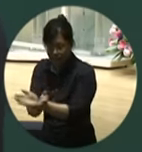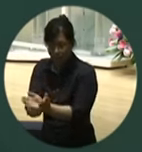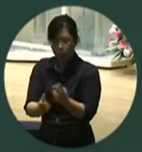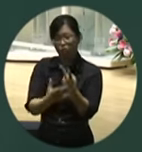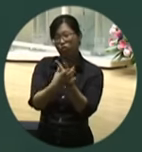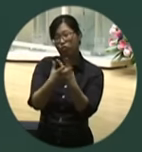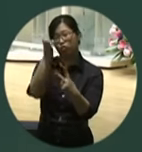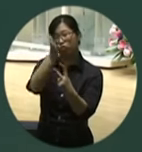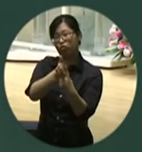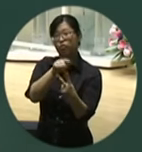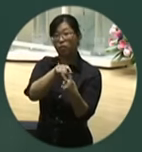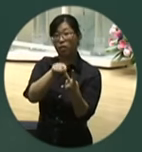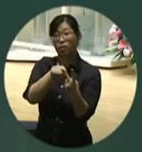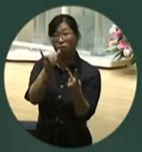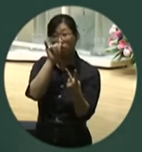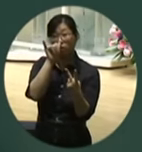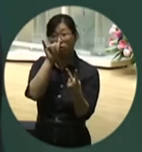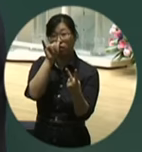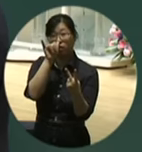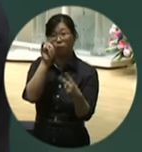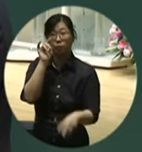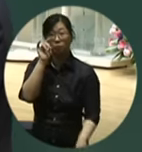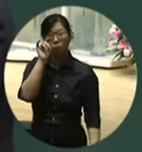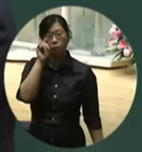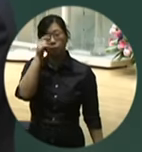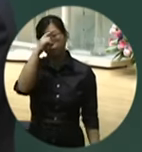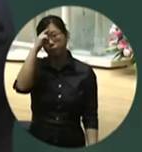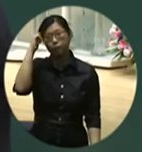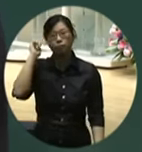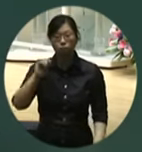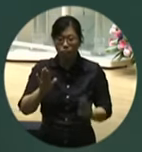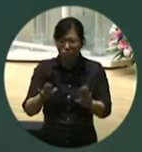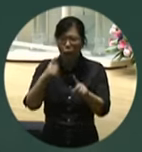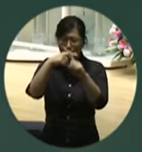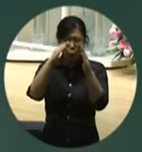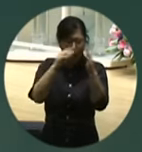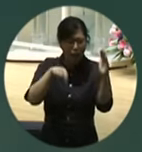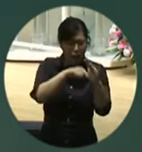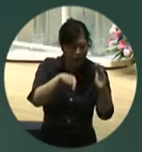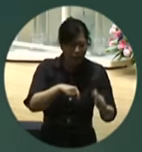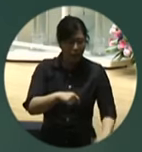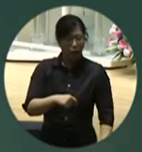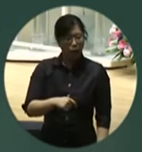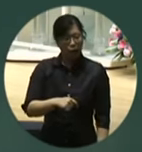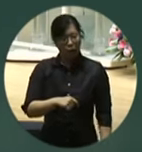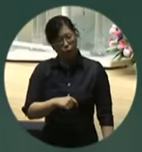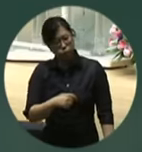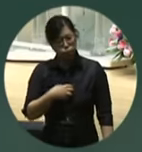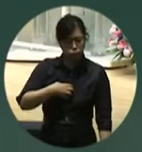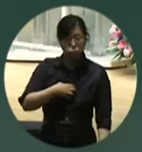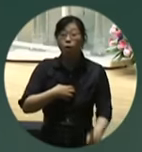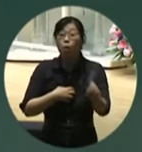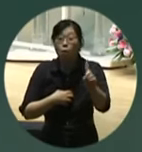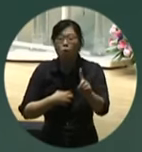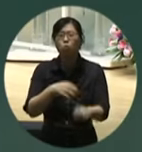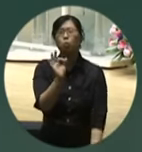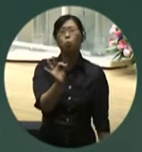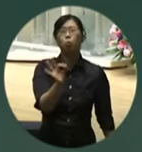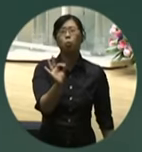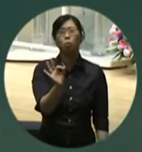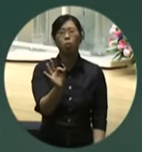those who broke the oneness. 우리 많은 분들이 교회 안에서 경제 걱정합니다. 정말 전 교인이 이 전도 시간표를